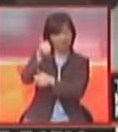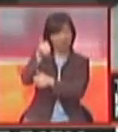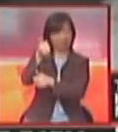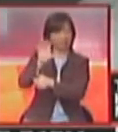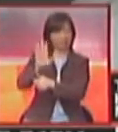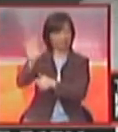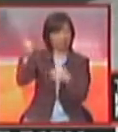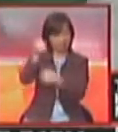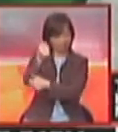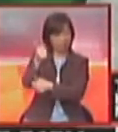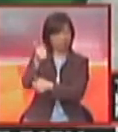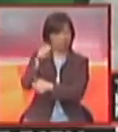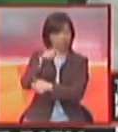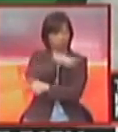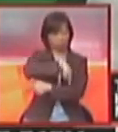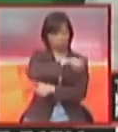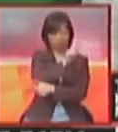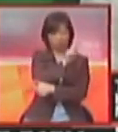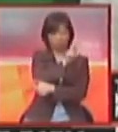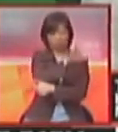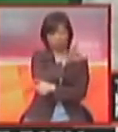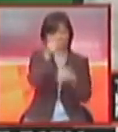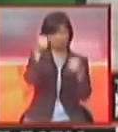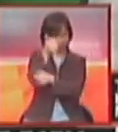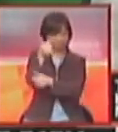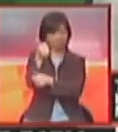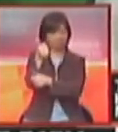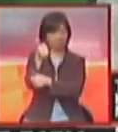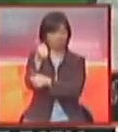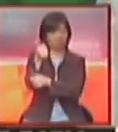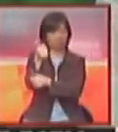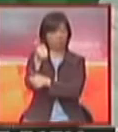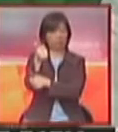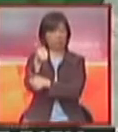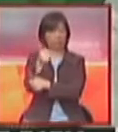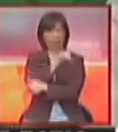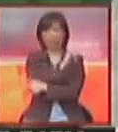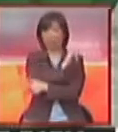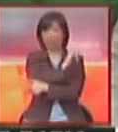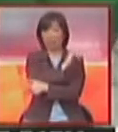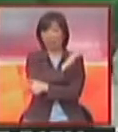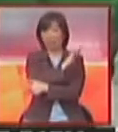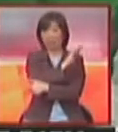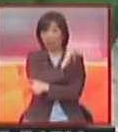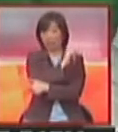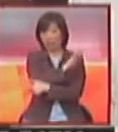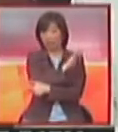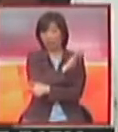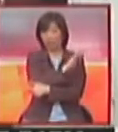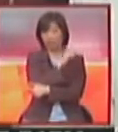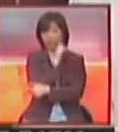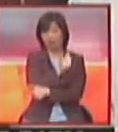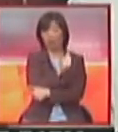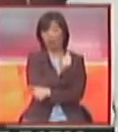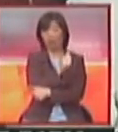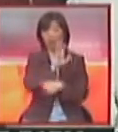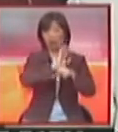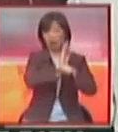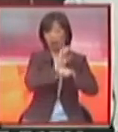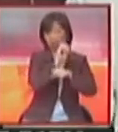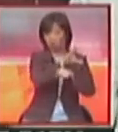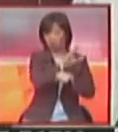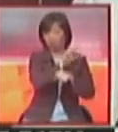jurisdiction ng MTRCB. No? Hindi ibig sabihin na dahil hindi natin i-air ang T3 ay sumasang-ayon tayo sa desisyon